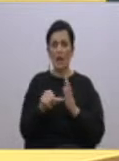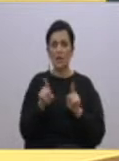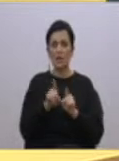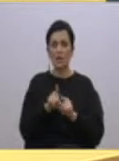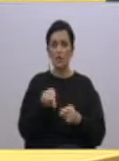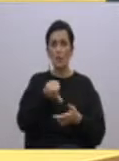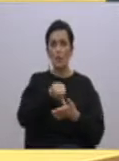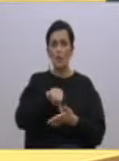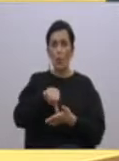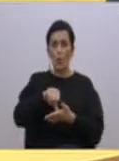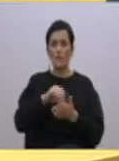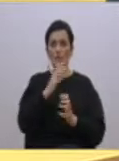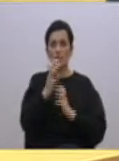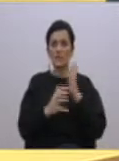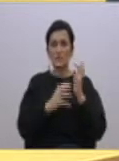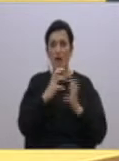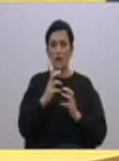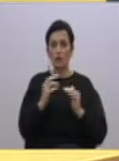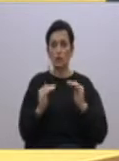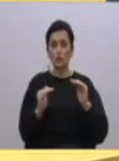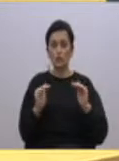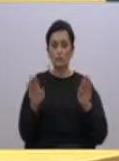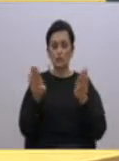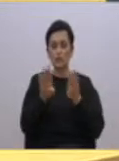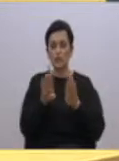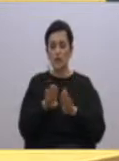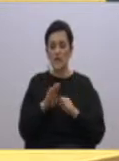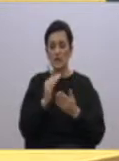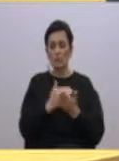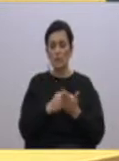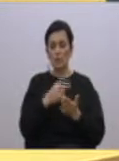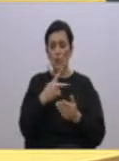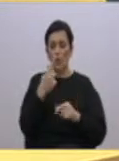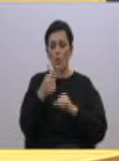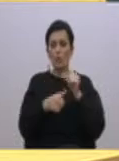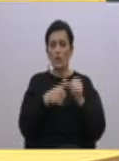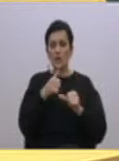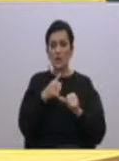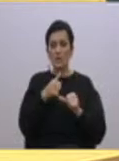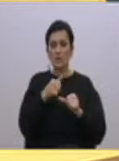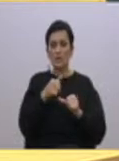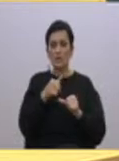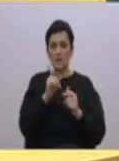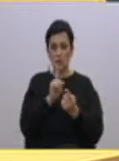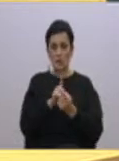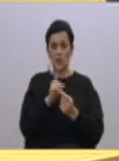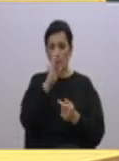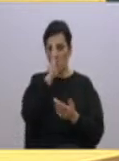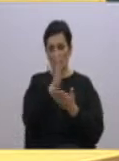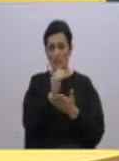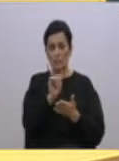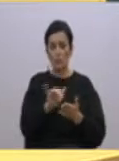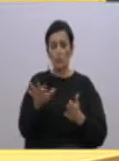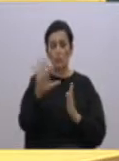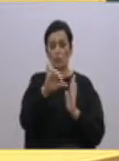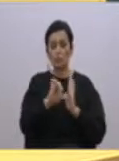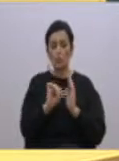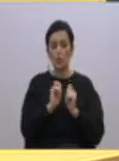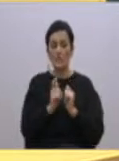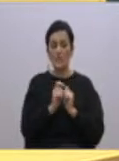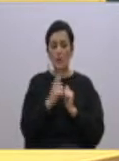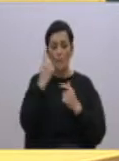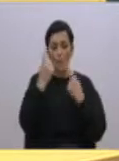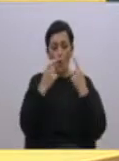მონაწილეობდით საერთაშორისო შედარებების პროგრამის 2021 წლის რაუნდში. პირდაპირ უცხო ინვესტიციების მონაცემები